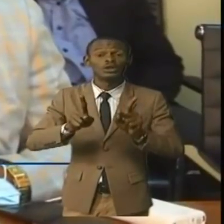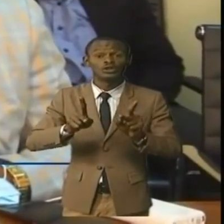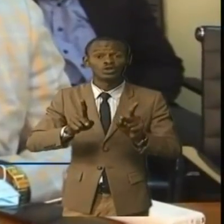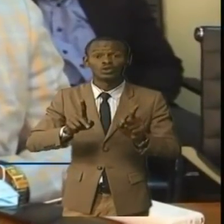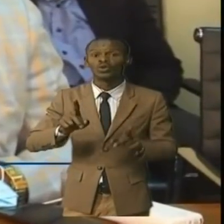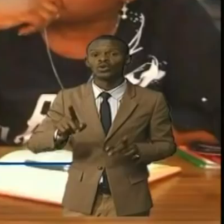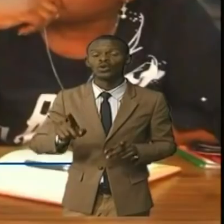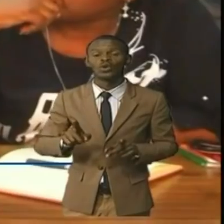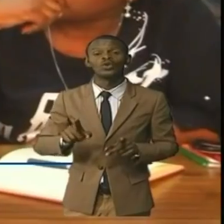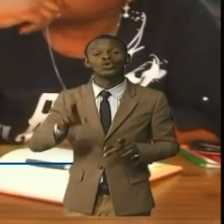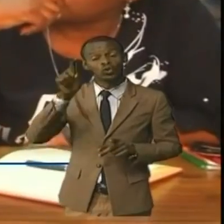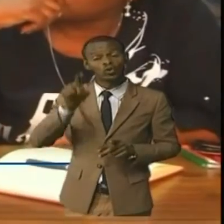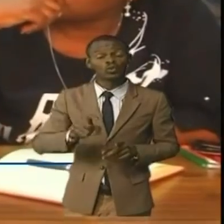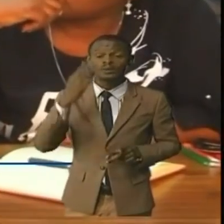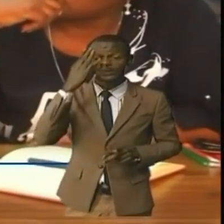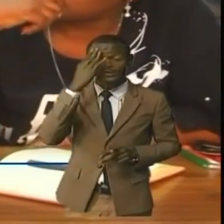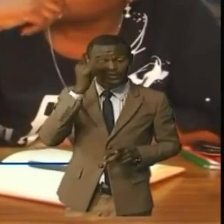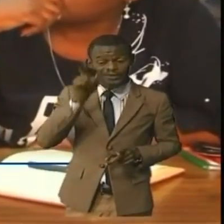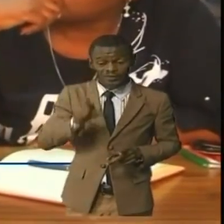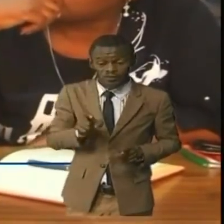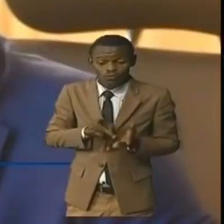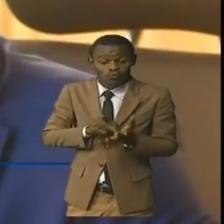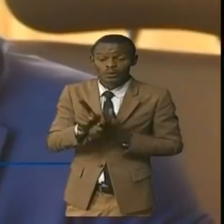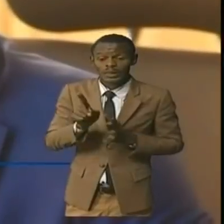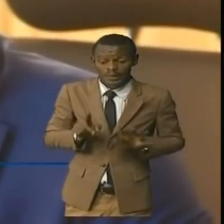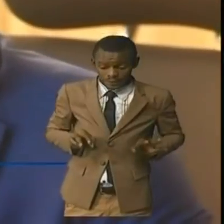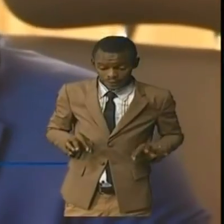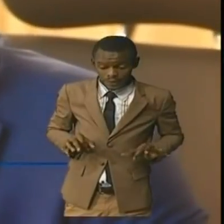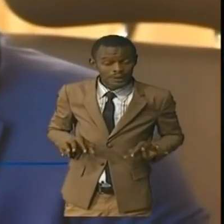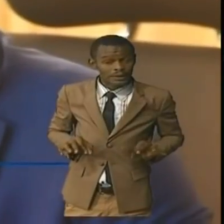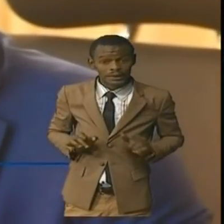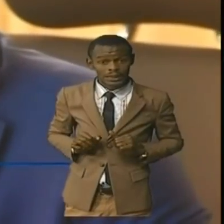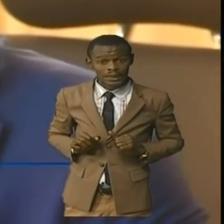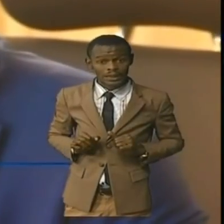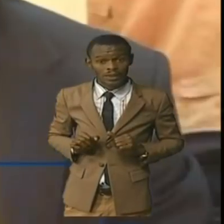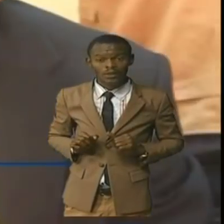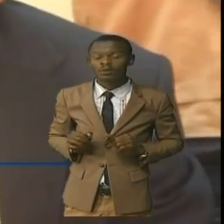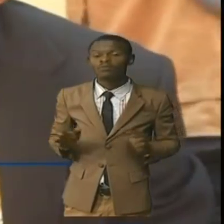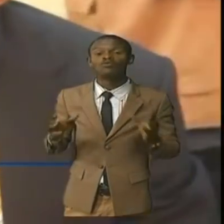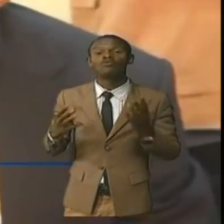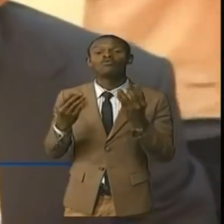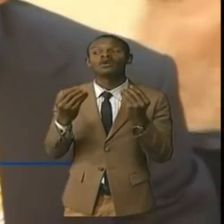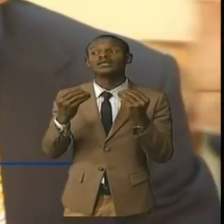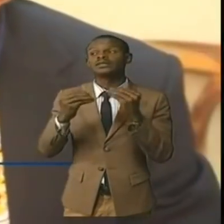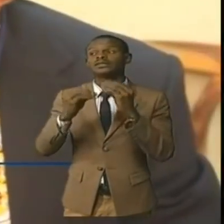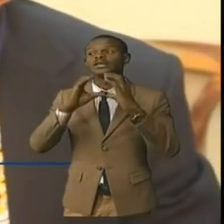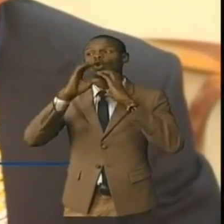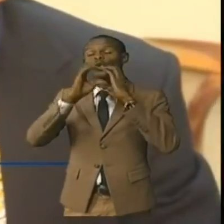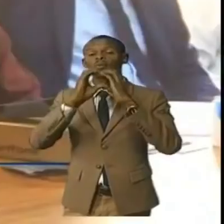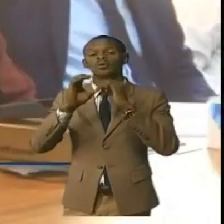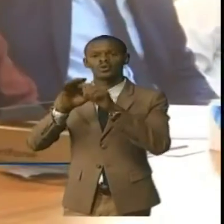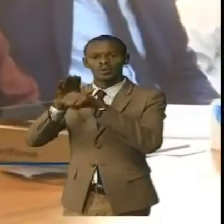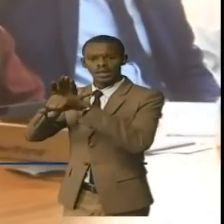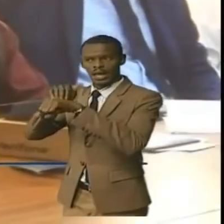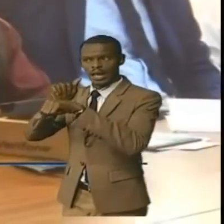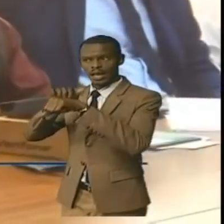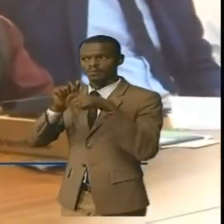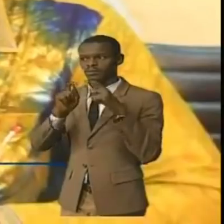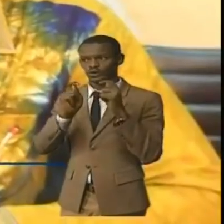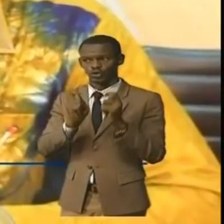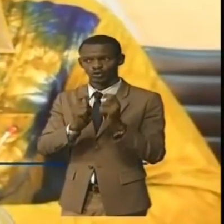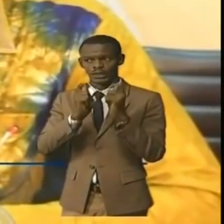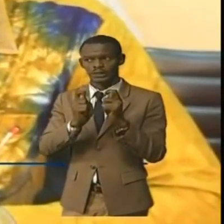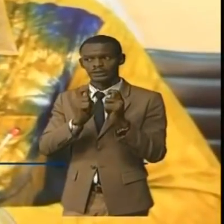médias. Pour relayer les messages et les porter plus loin, les artistes comédiens, aussi une autre catégorie d'artistes qui